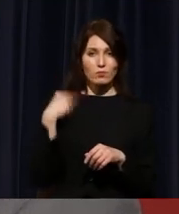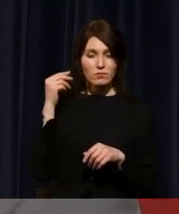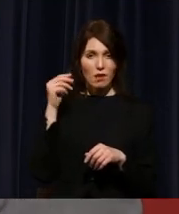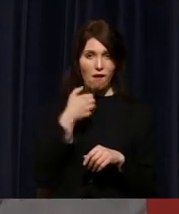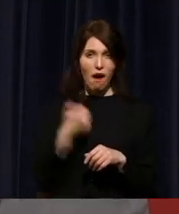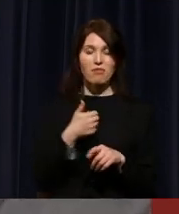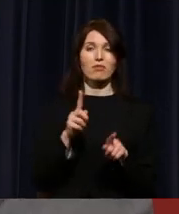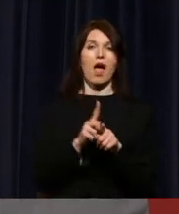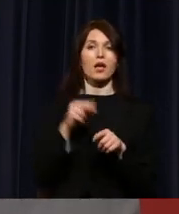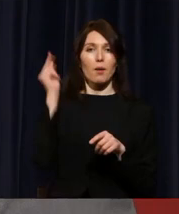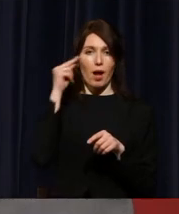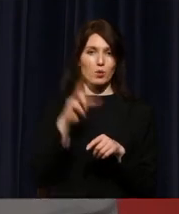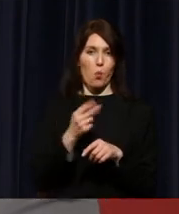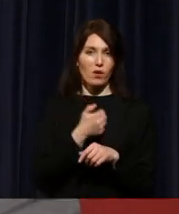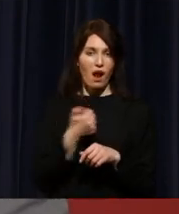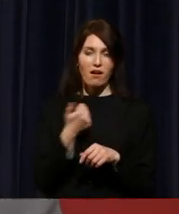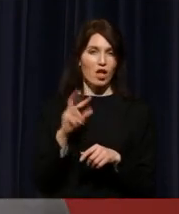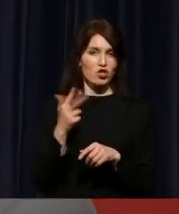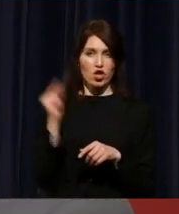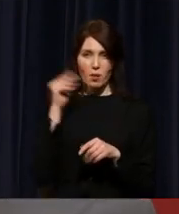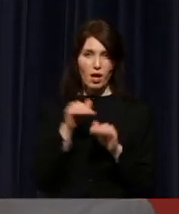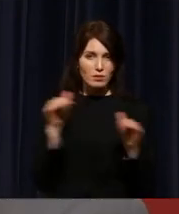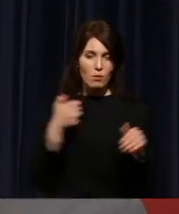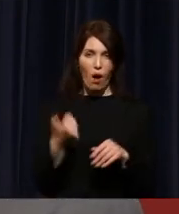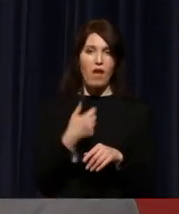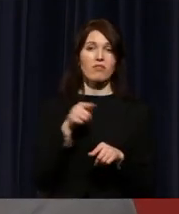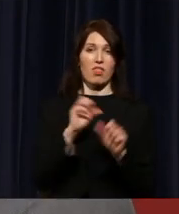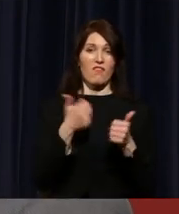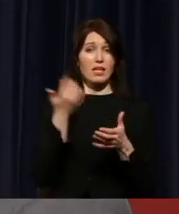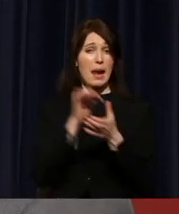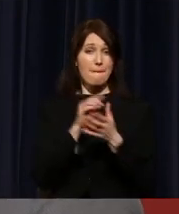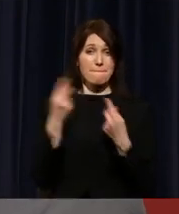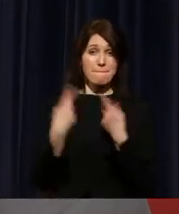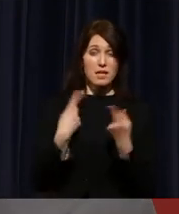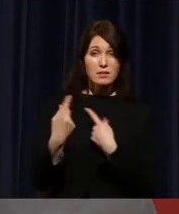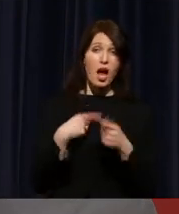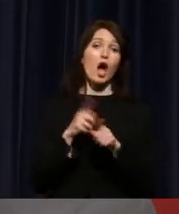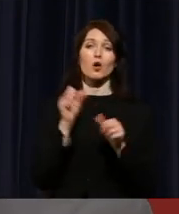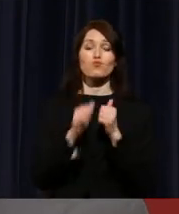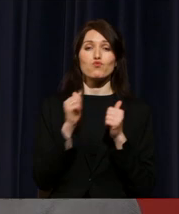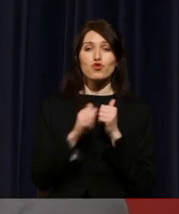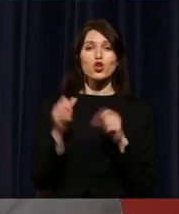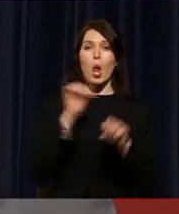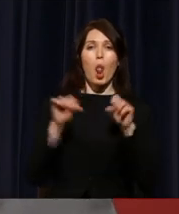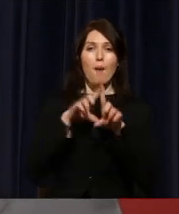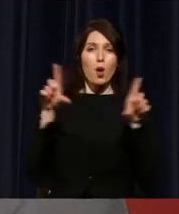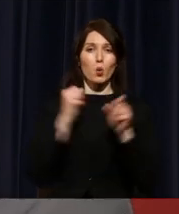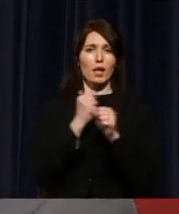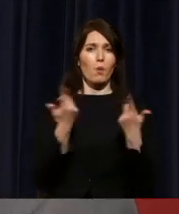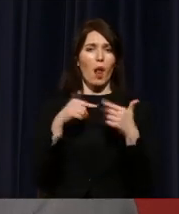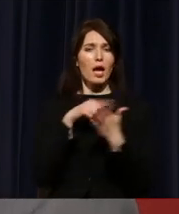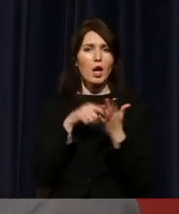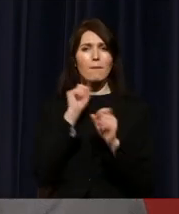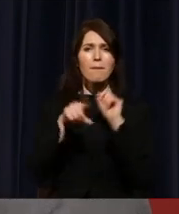otrajā gadā, tā ka mēs tādā veidā viņu iepazīst un viņi arī bieži vien laboratorijas darba laikā mums jautā